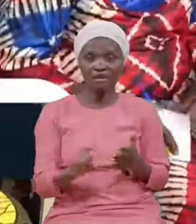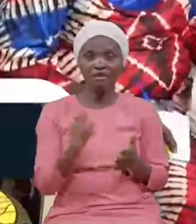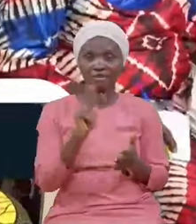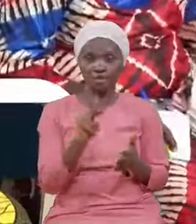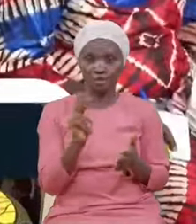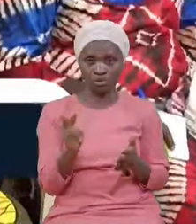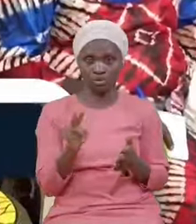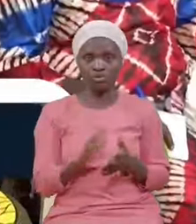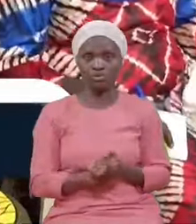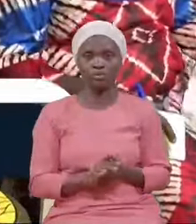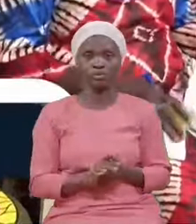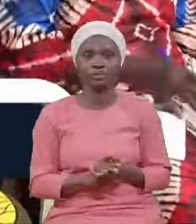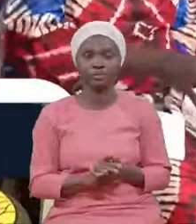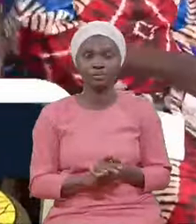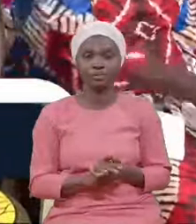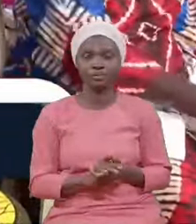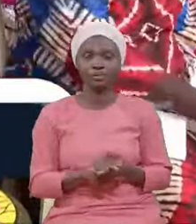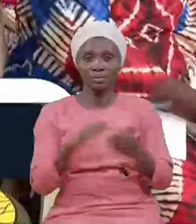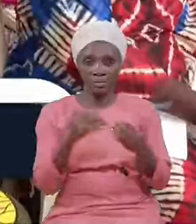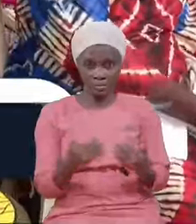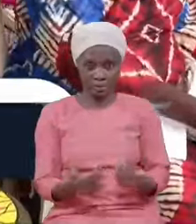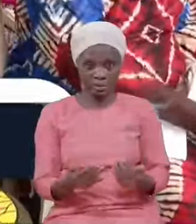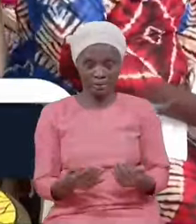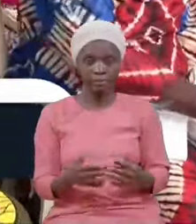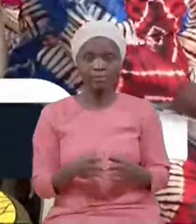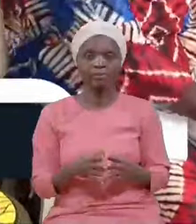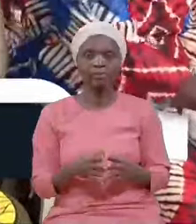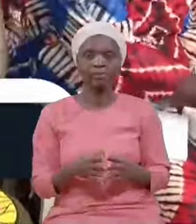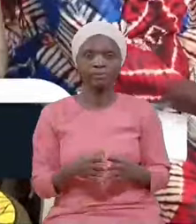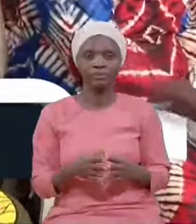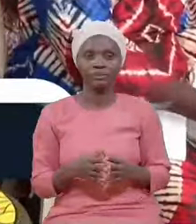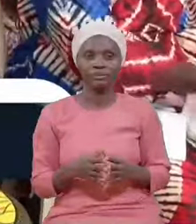du verset 22, Romains 6, 22.